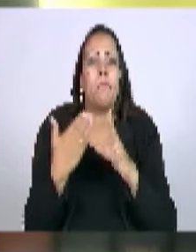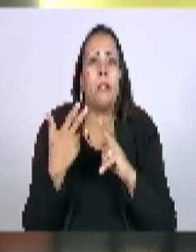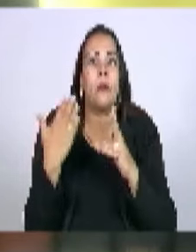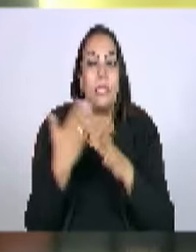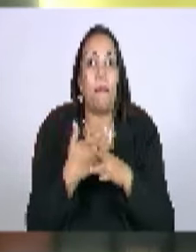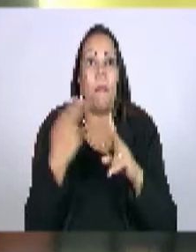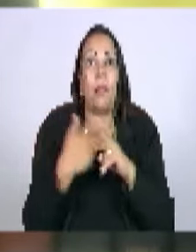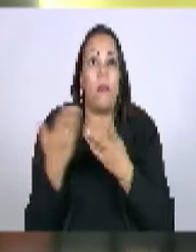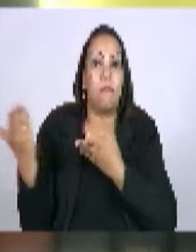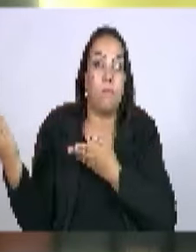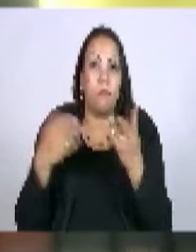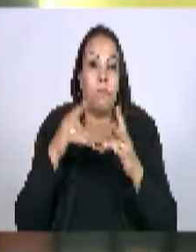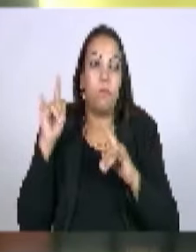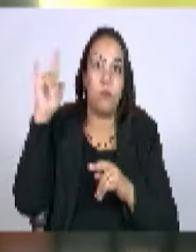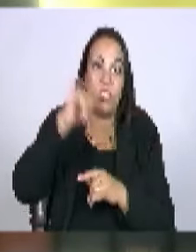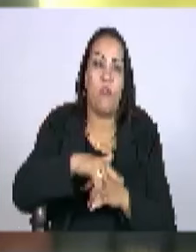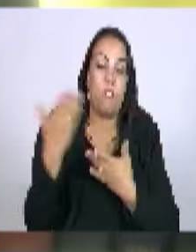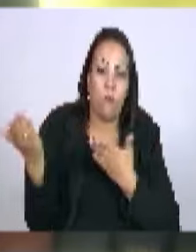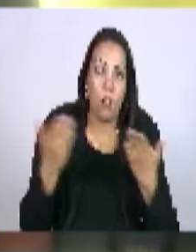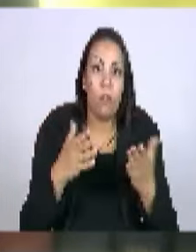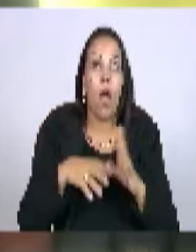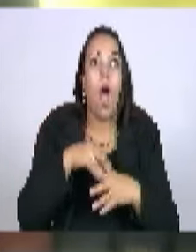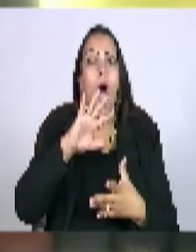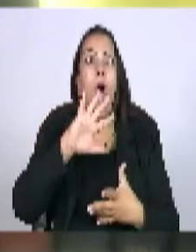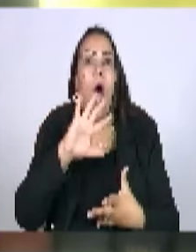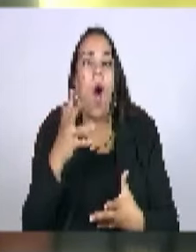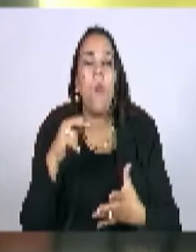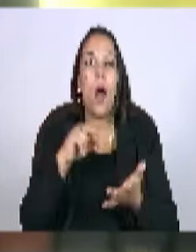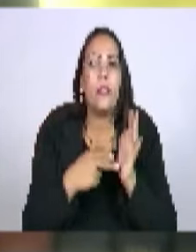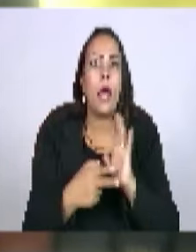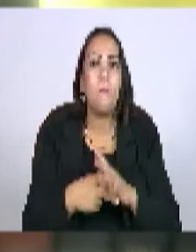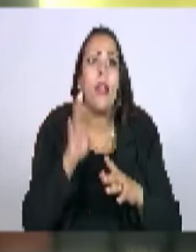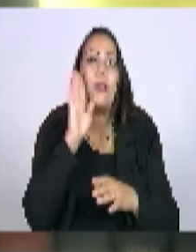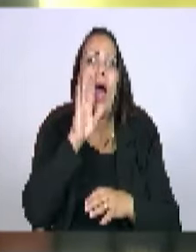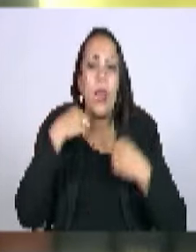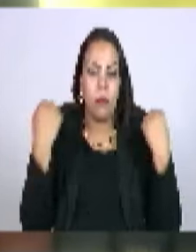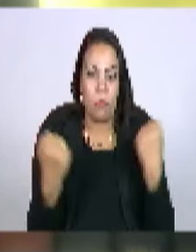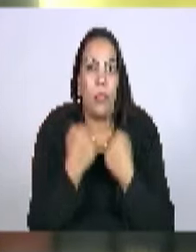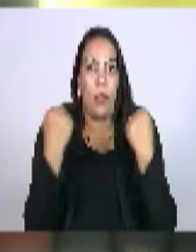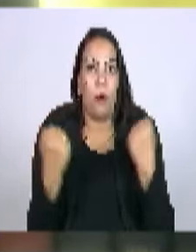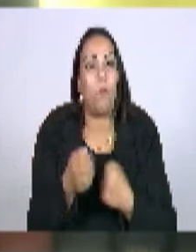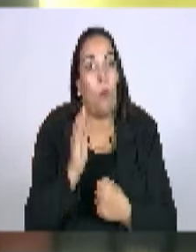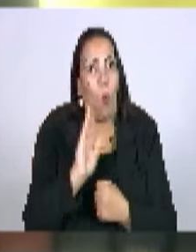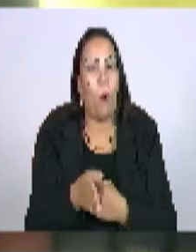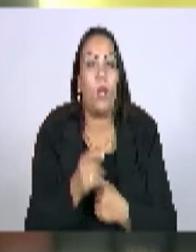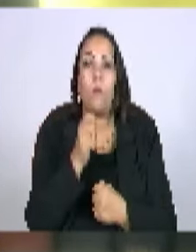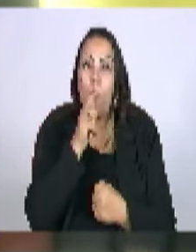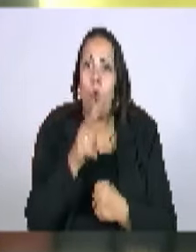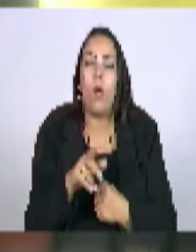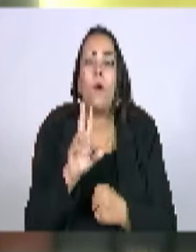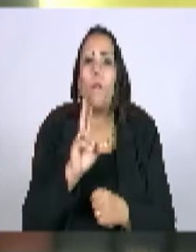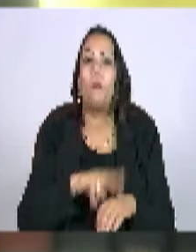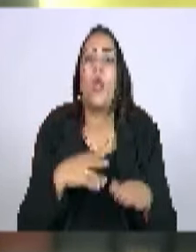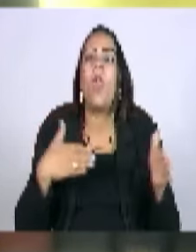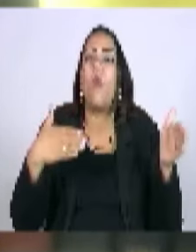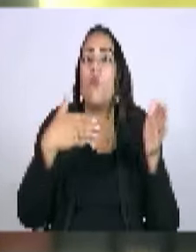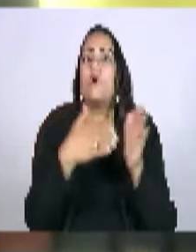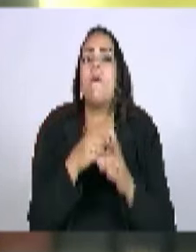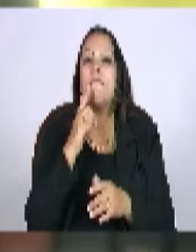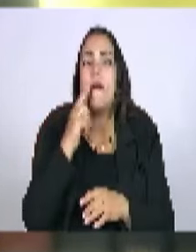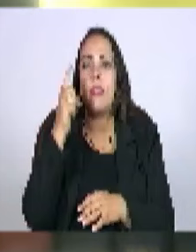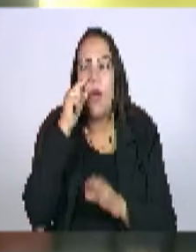الهجره ولا تعمل ان سيرفس ترينين زي ما بيقولوا الوظائف التقنيه